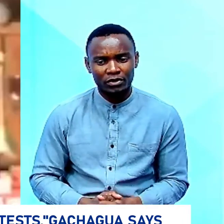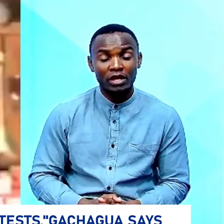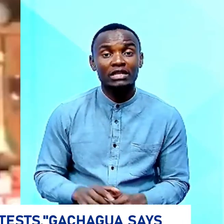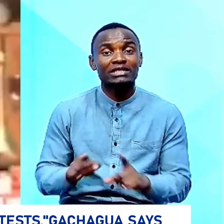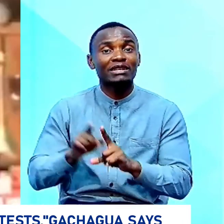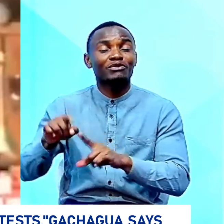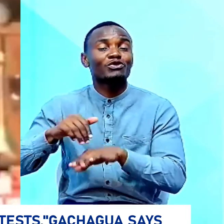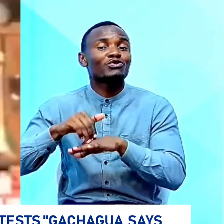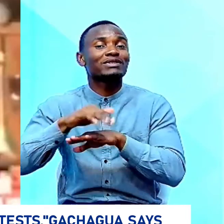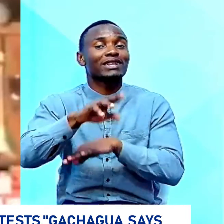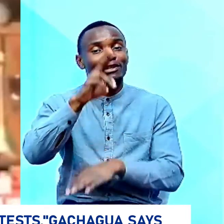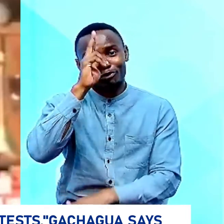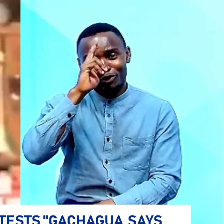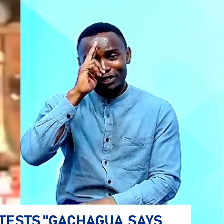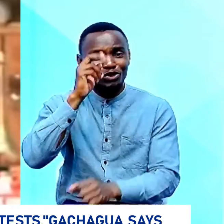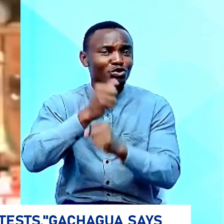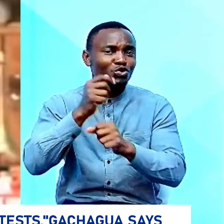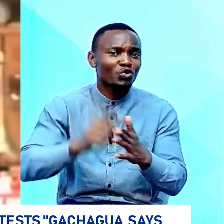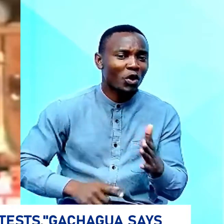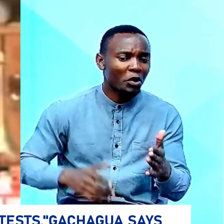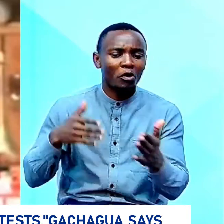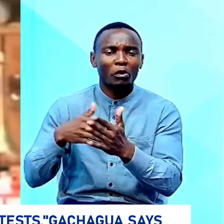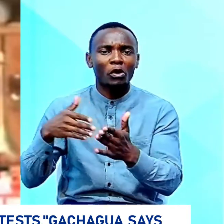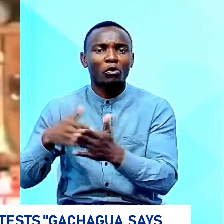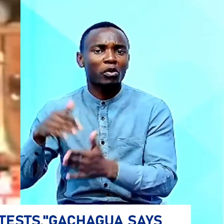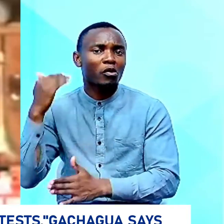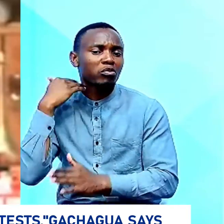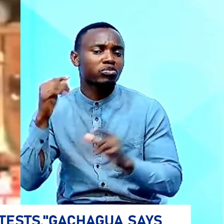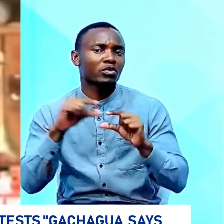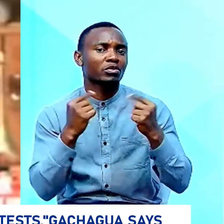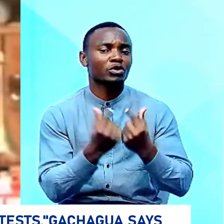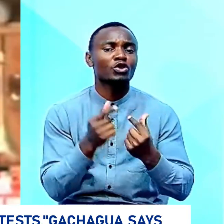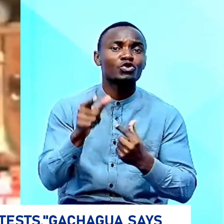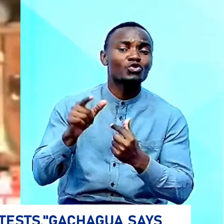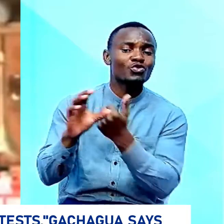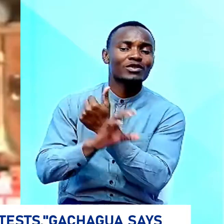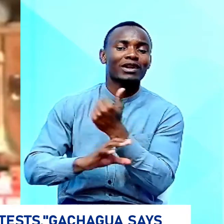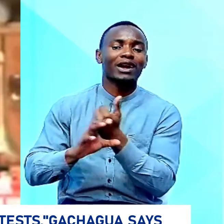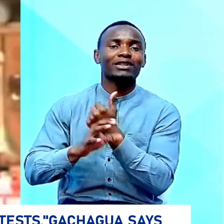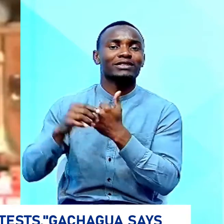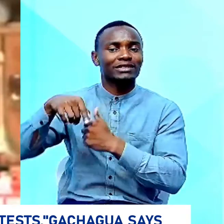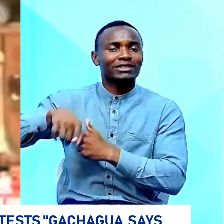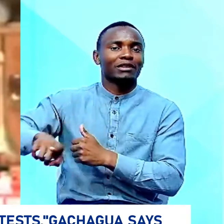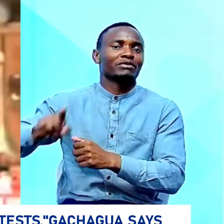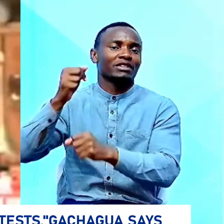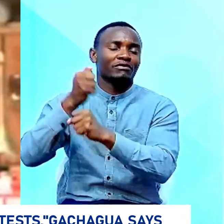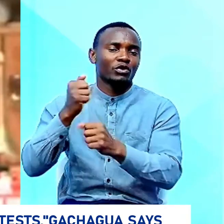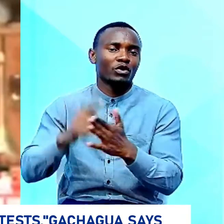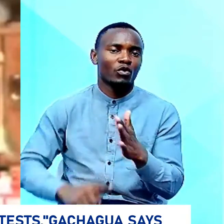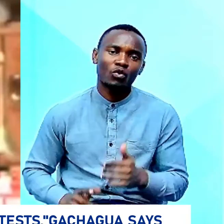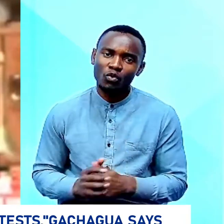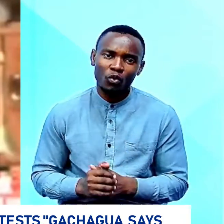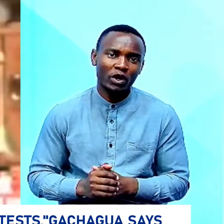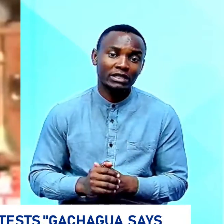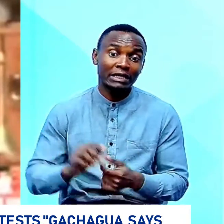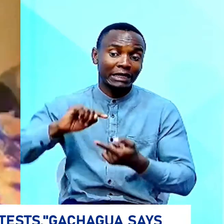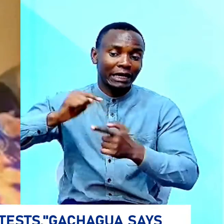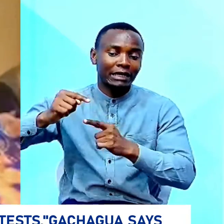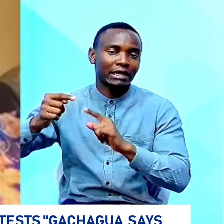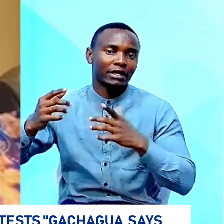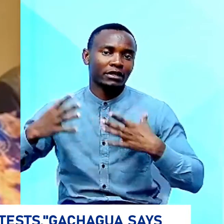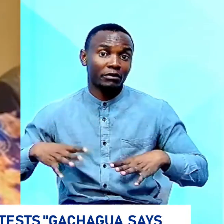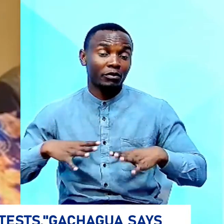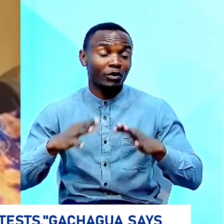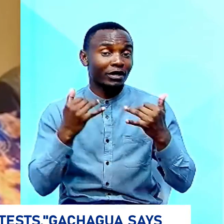askari kupigana na goons. Wewe mwenyewe nchi yako umeweka goons ndio wanaumiza watu. Ndio tumeanza kuona hii